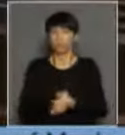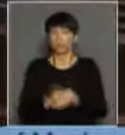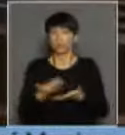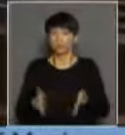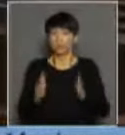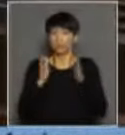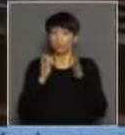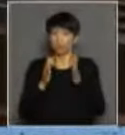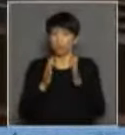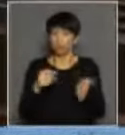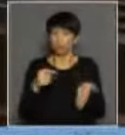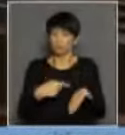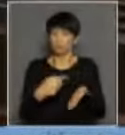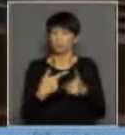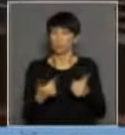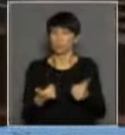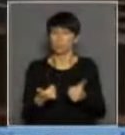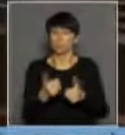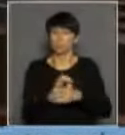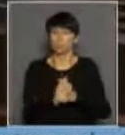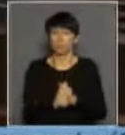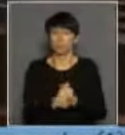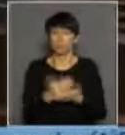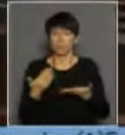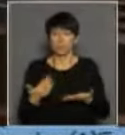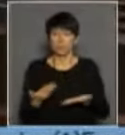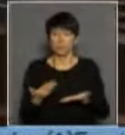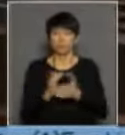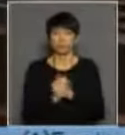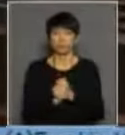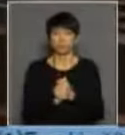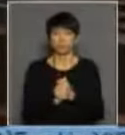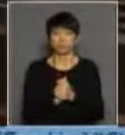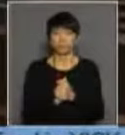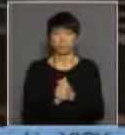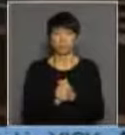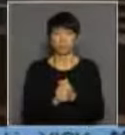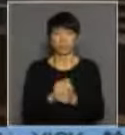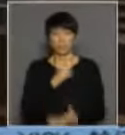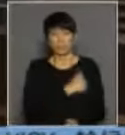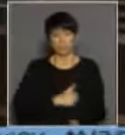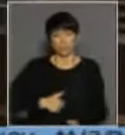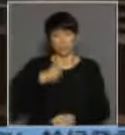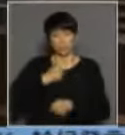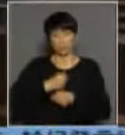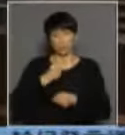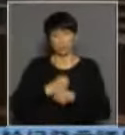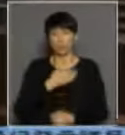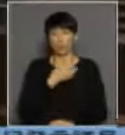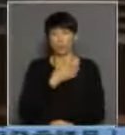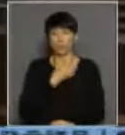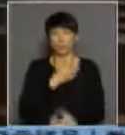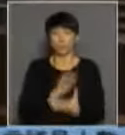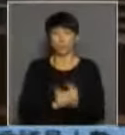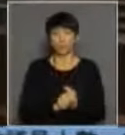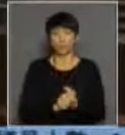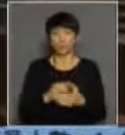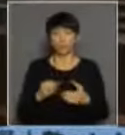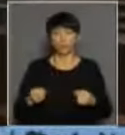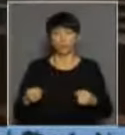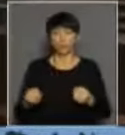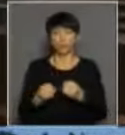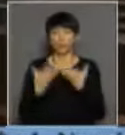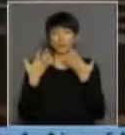向。咁呢一方面咧，當然我哋而家未有呢個咁嘅相對健康嘅做法。咁問題就係已經發生咗嘅事點